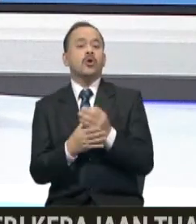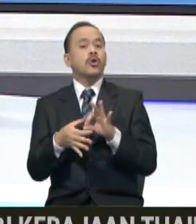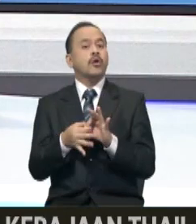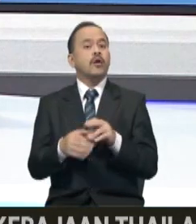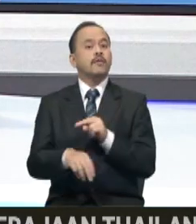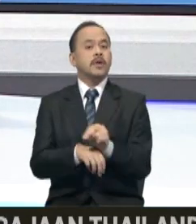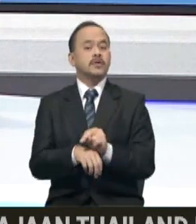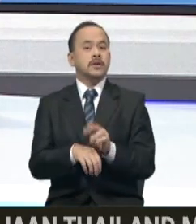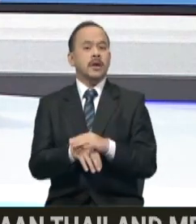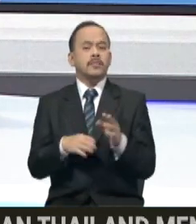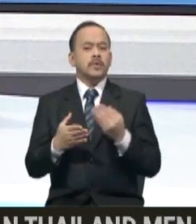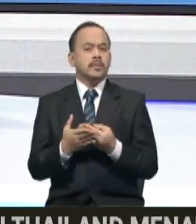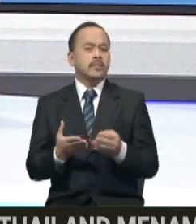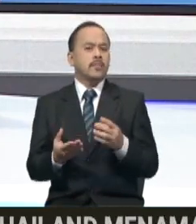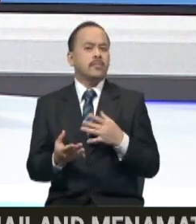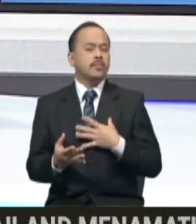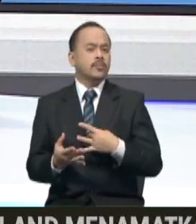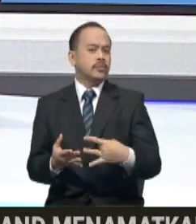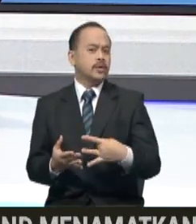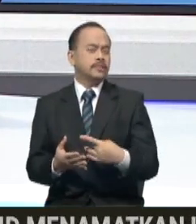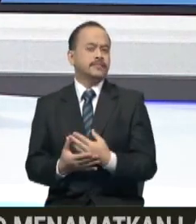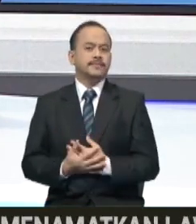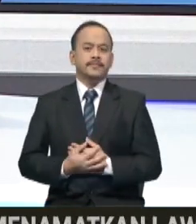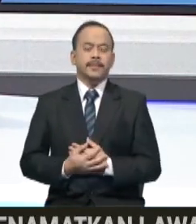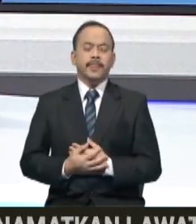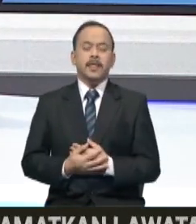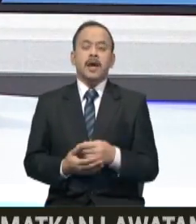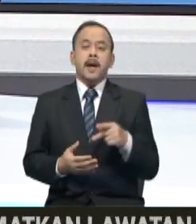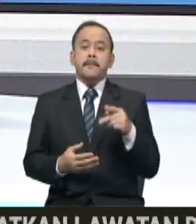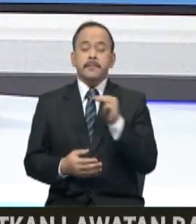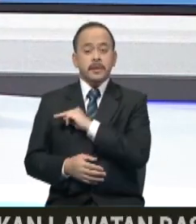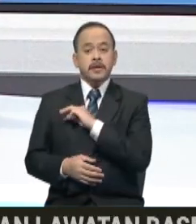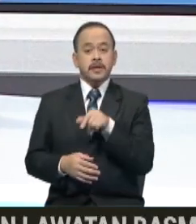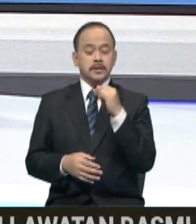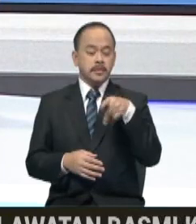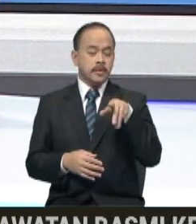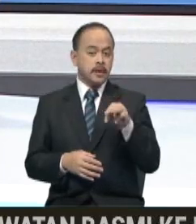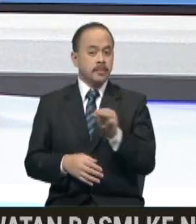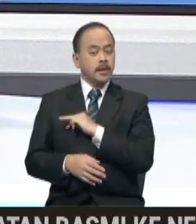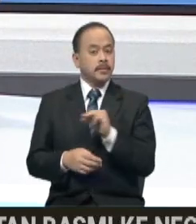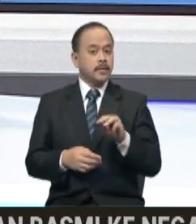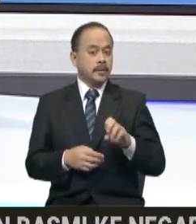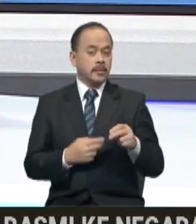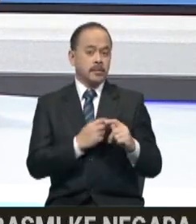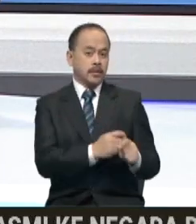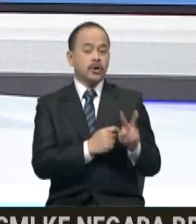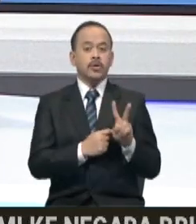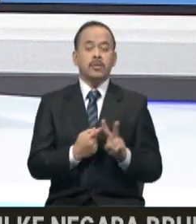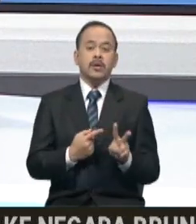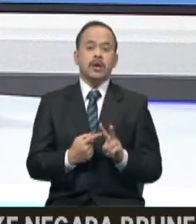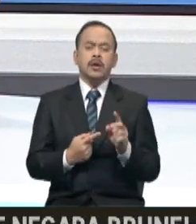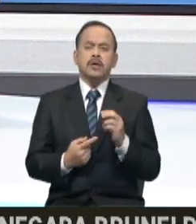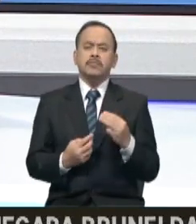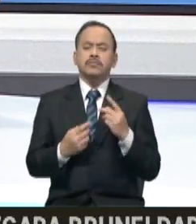Kertas Putih Pertahanan 2021. Menteri di Jabatan Perdana Menteri dan Menteri Pertahanan Kedua berucap demikian